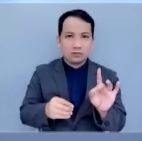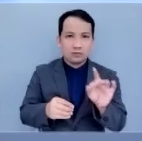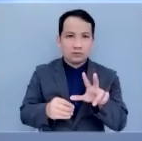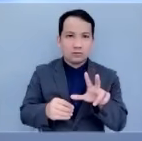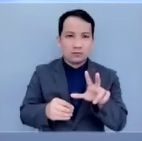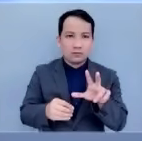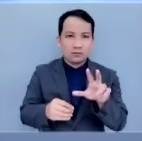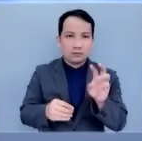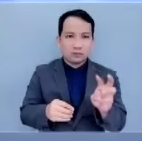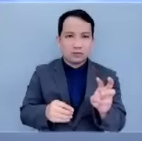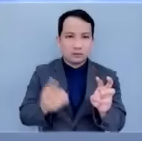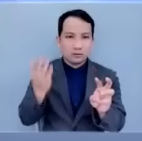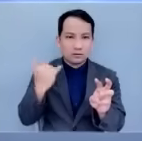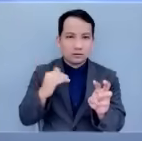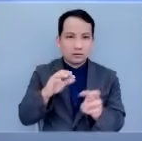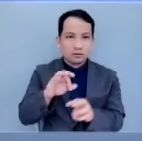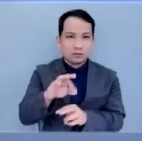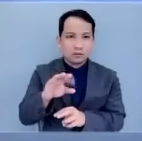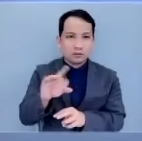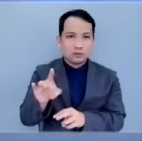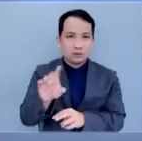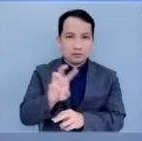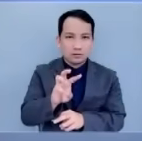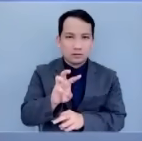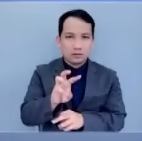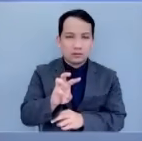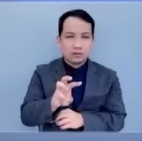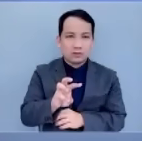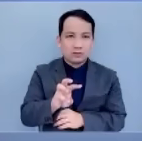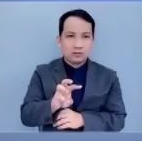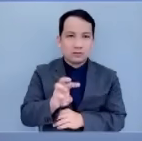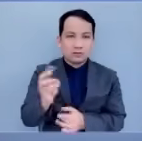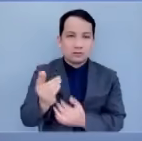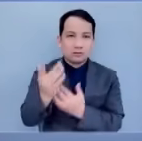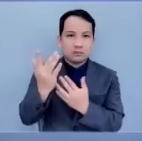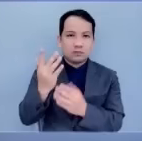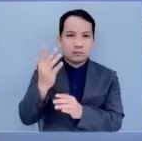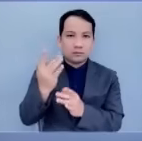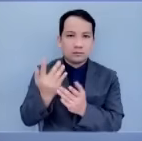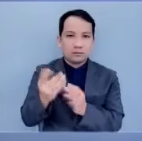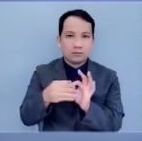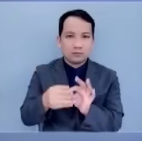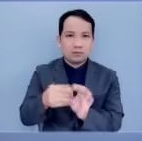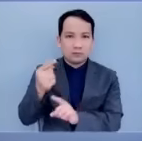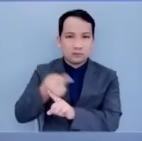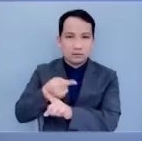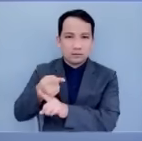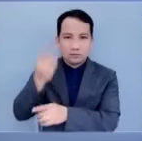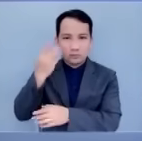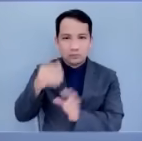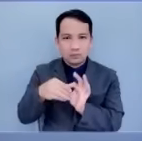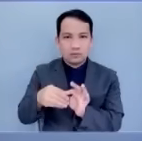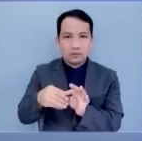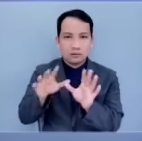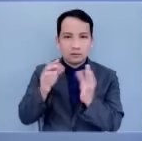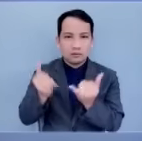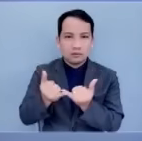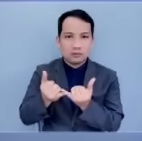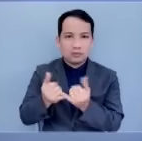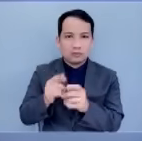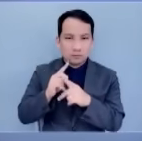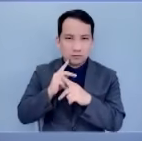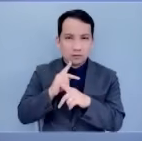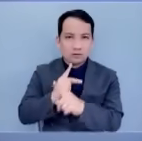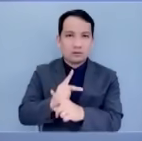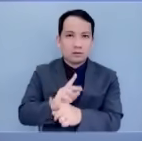noong 1986. Tuwing Fire o Burn Prevention Month, pinaiigti ang kampanya para maiwasan ang